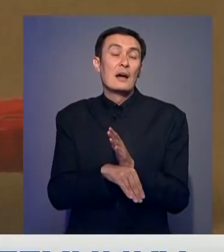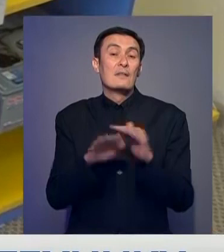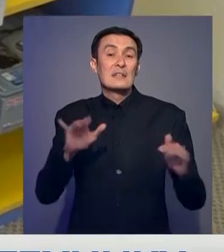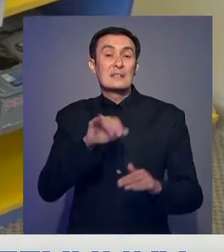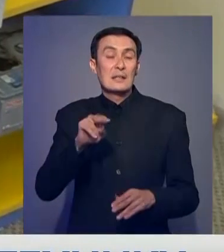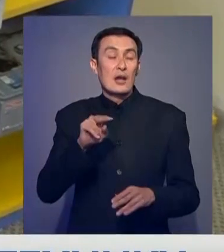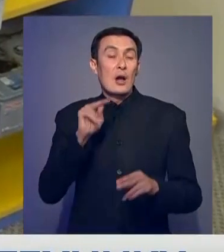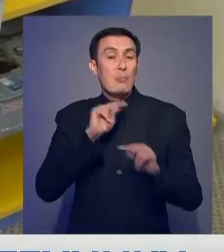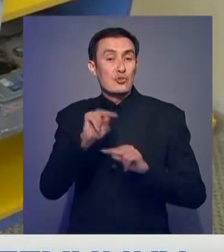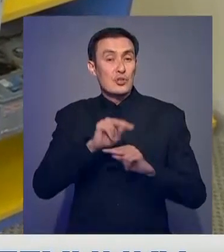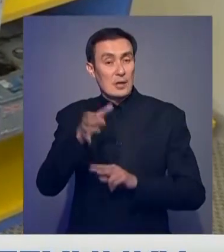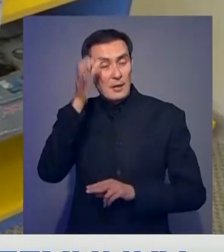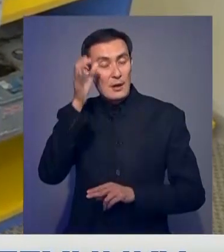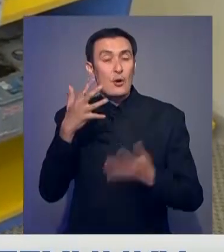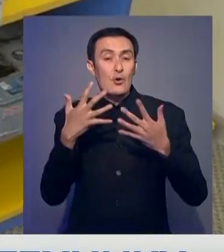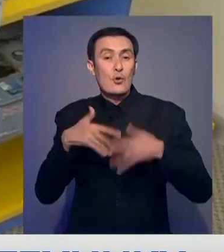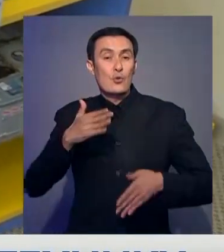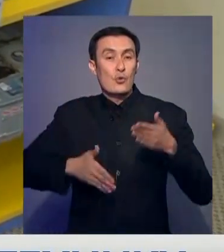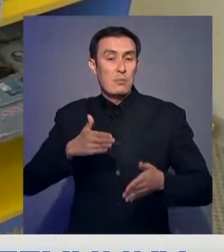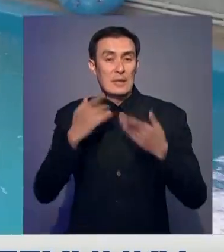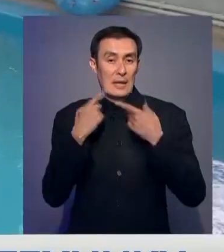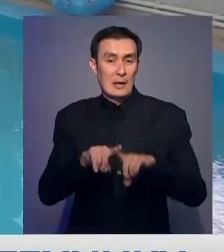образование робототехнику.